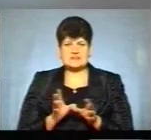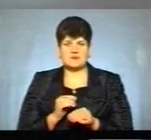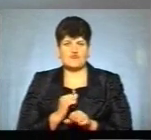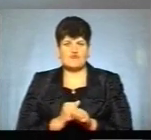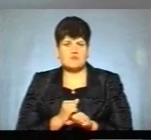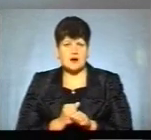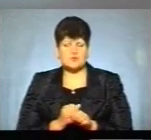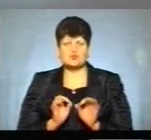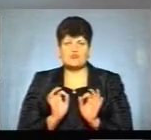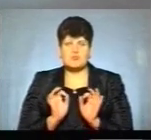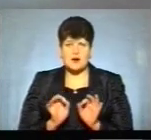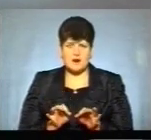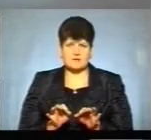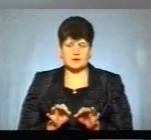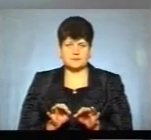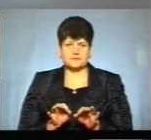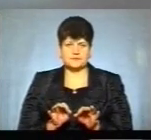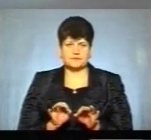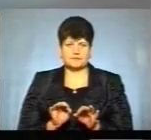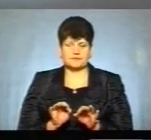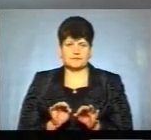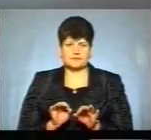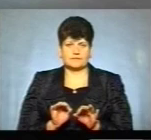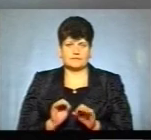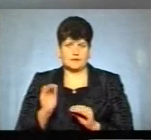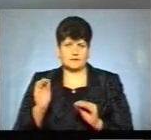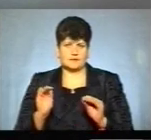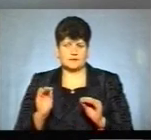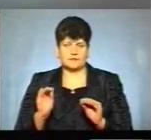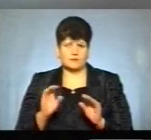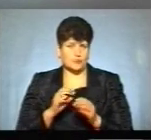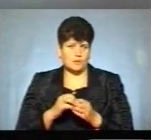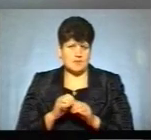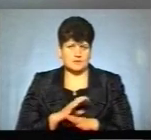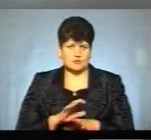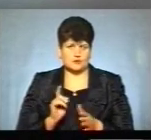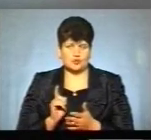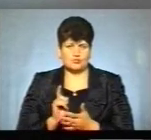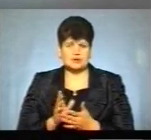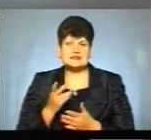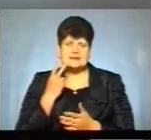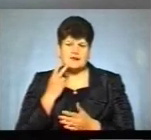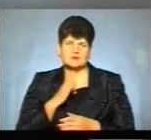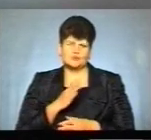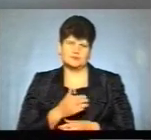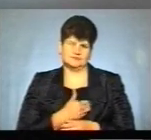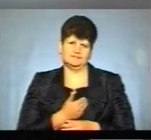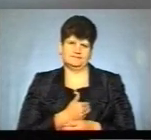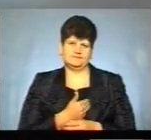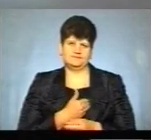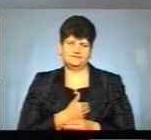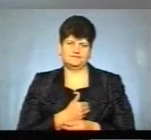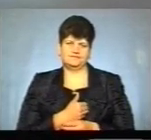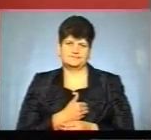якщо правильно розставити акценти, ну, проблем немає бути. Хоча завжди буде спокуса